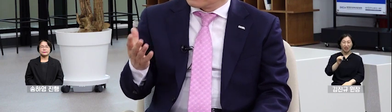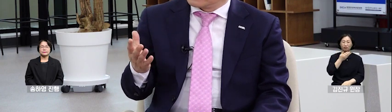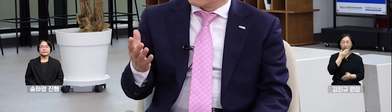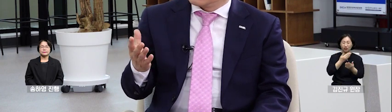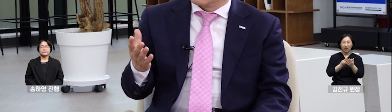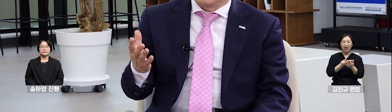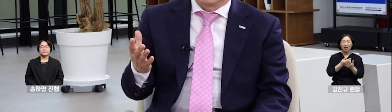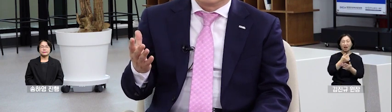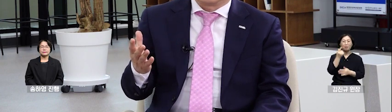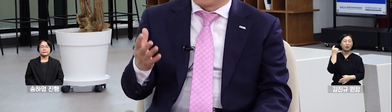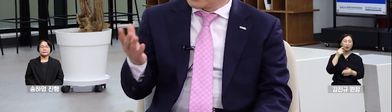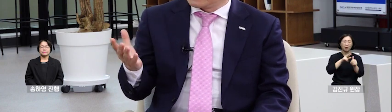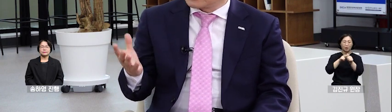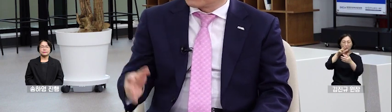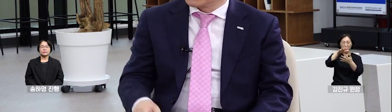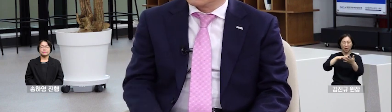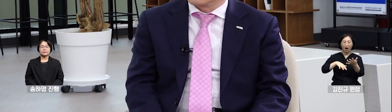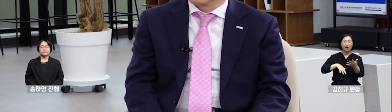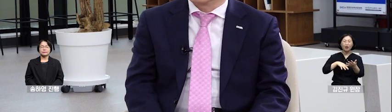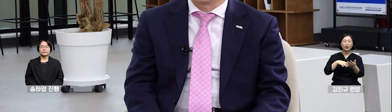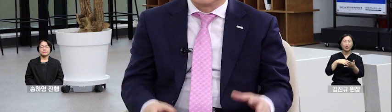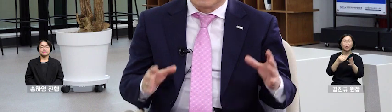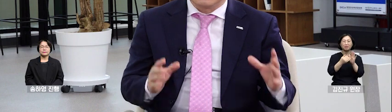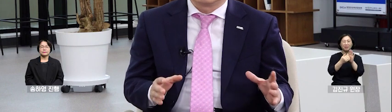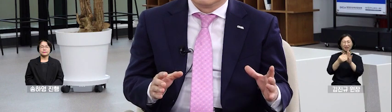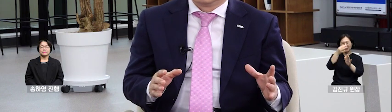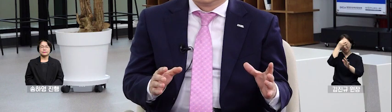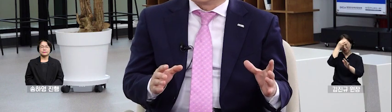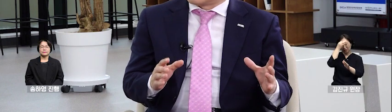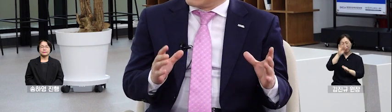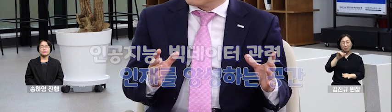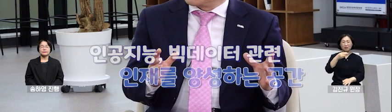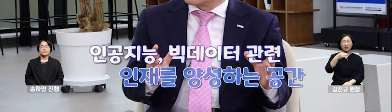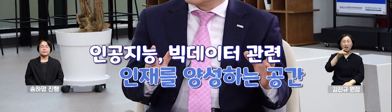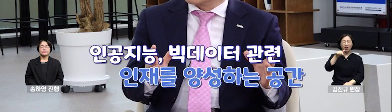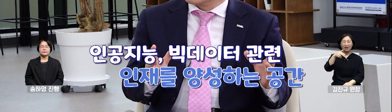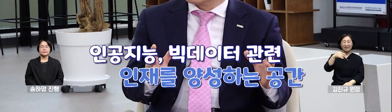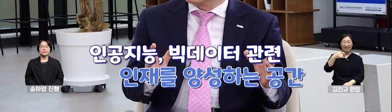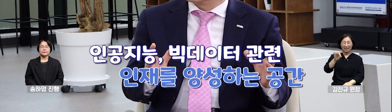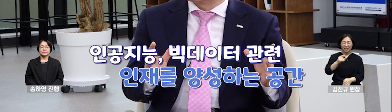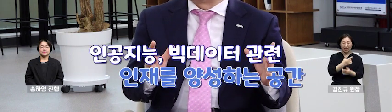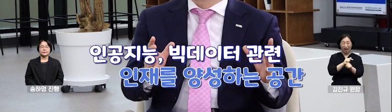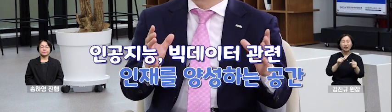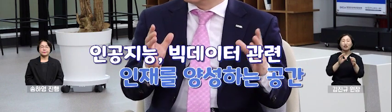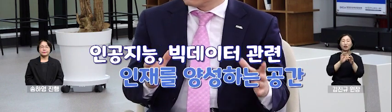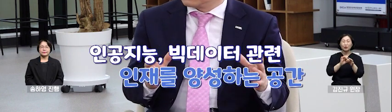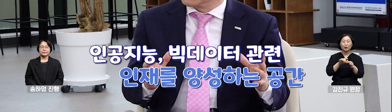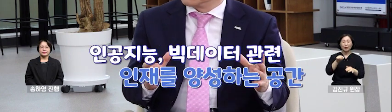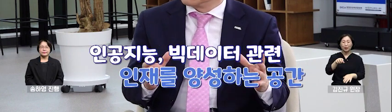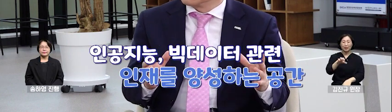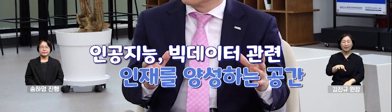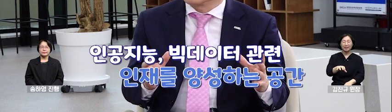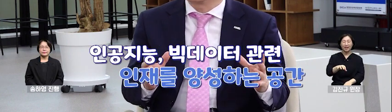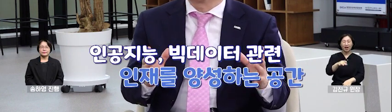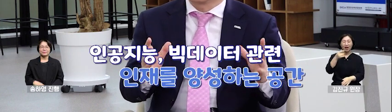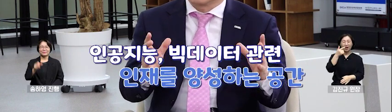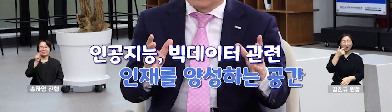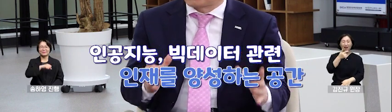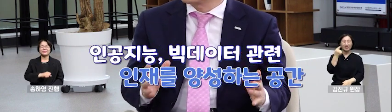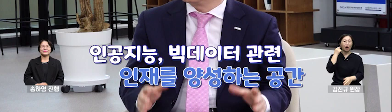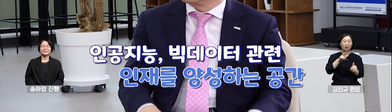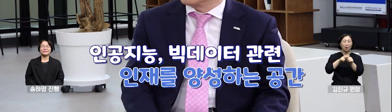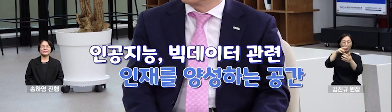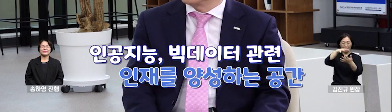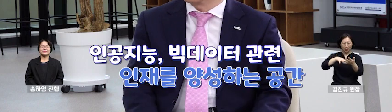빅데이터 아 블록 체인 이렇게 중요하 고 얘기하는데 여기는 aip 데이터 관련된 인재를 양성한 어 그런